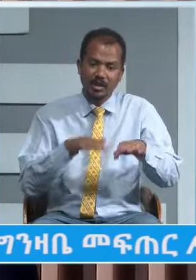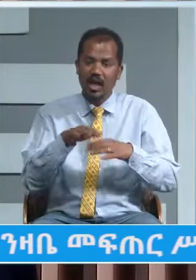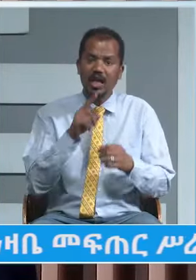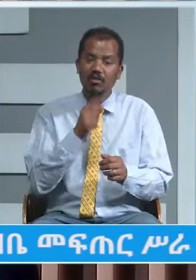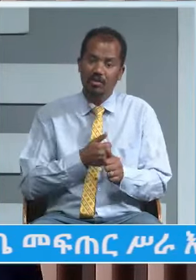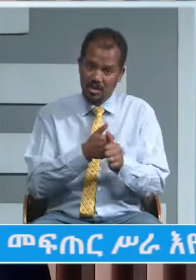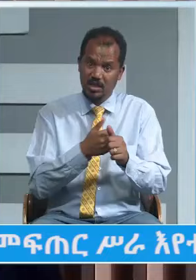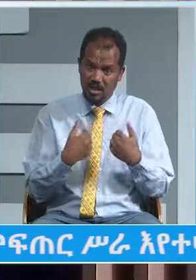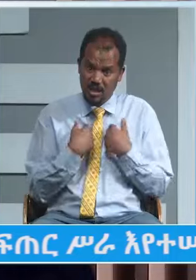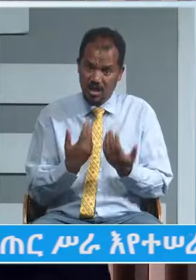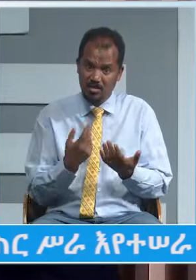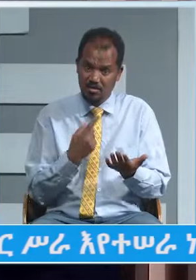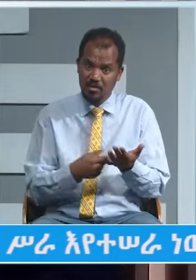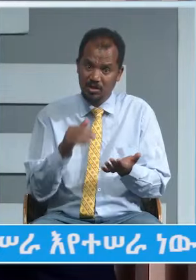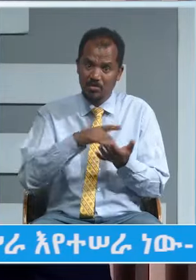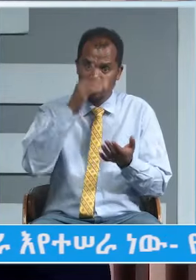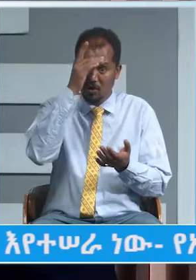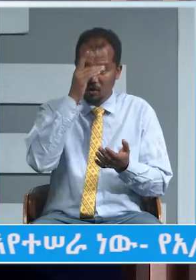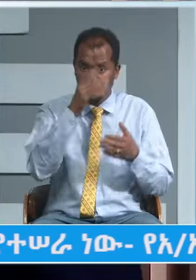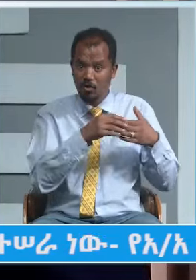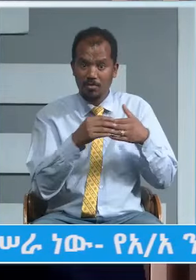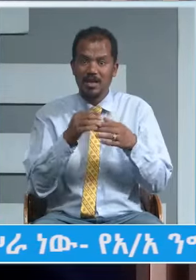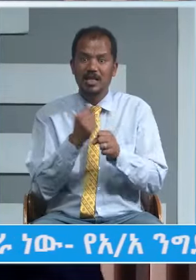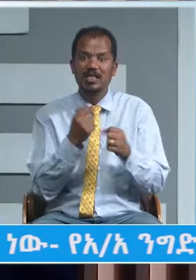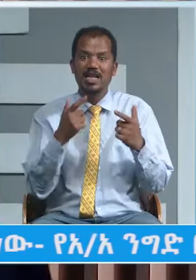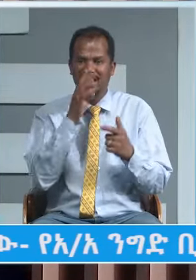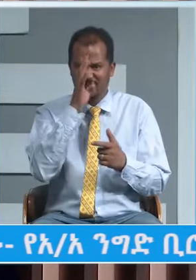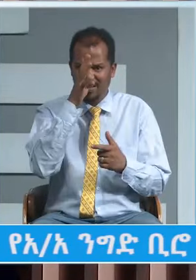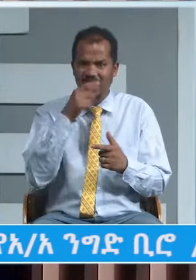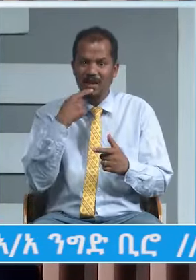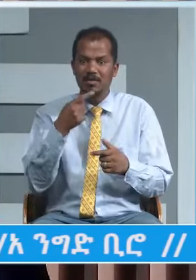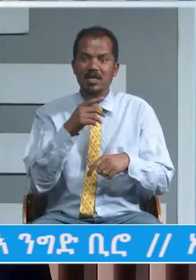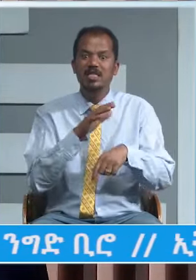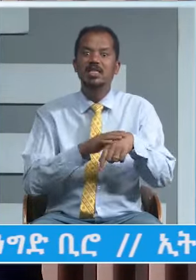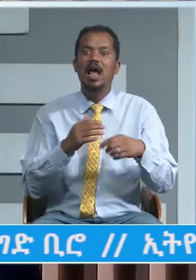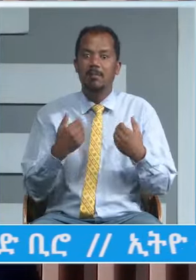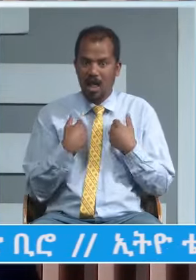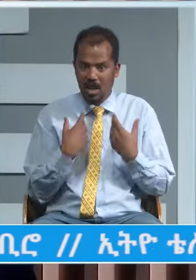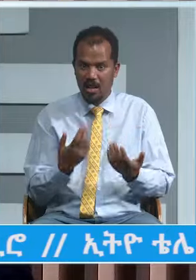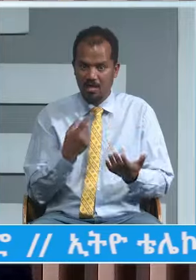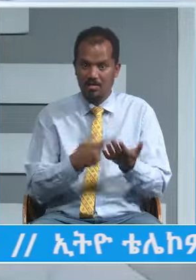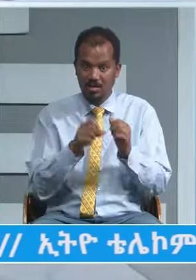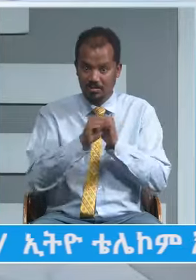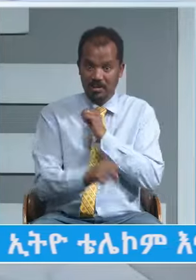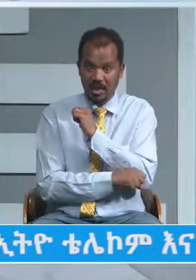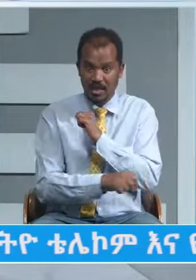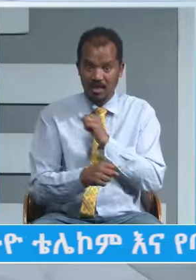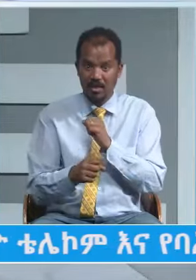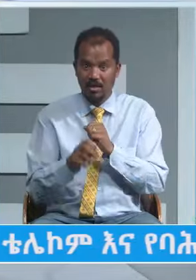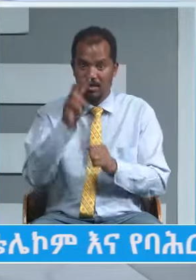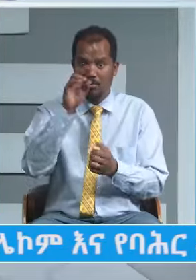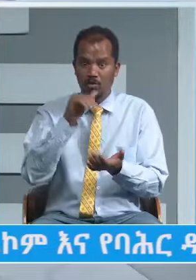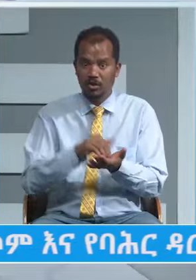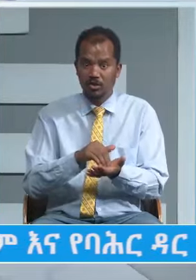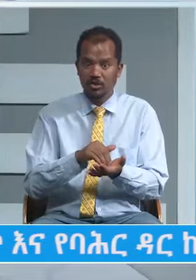ነው የተከተልን ያለ ነው። ለዚህ ደግሞ ክህሎት መር የስራ ዕድል ፈጠራ የሚል ስያሜ ሰጥተነዋል ማለት ነው። በዚህ መሰረት